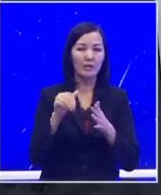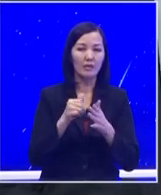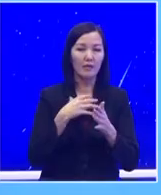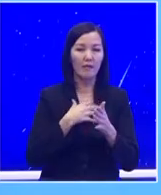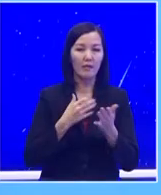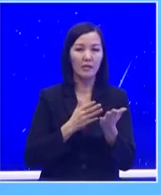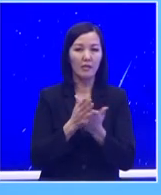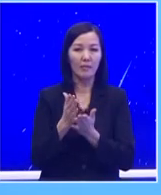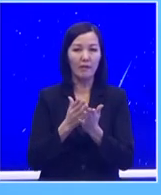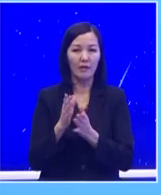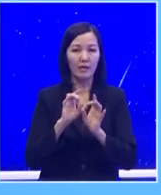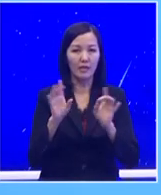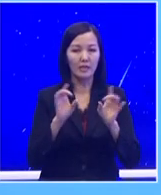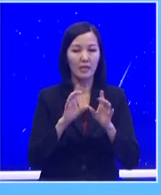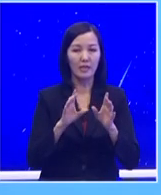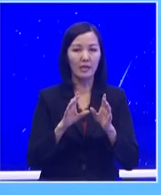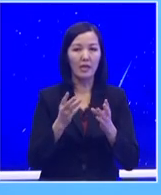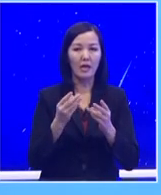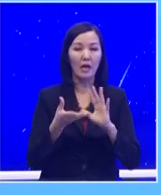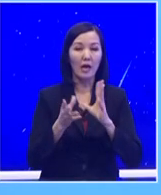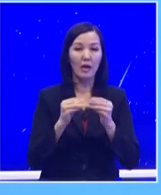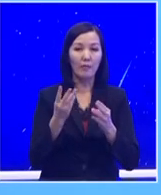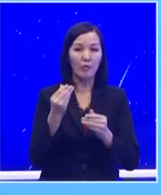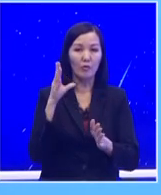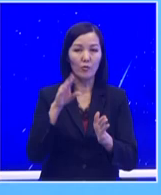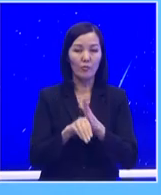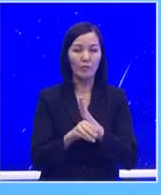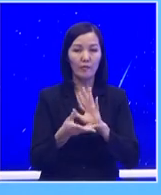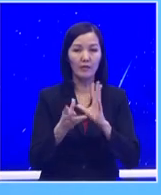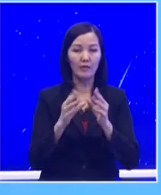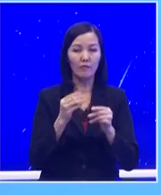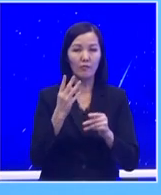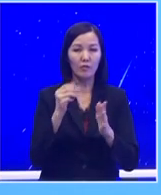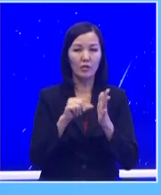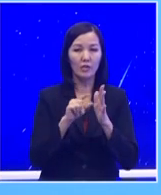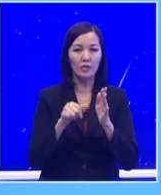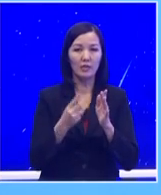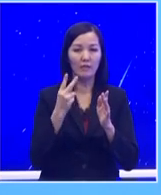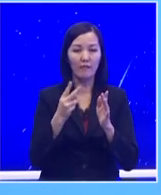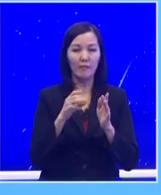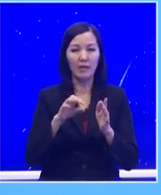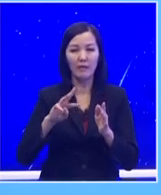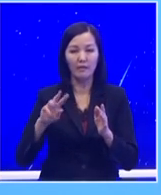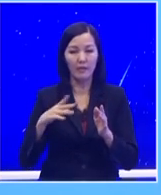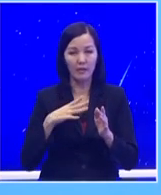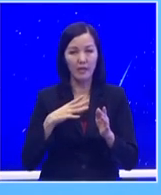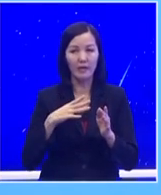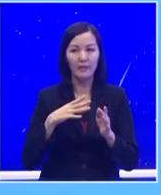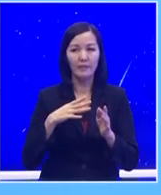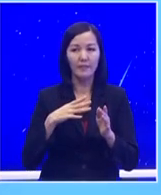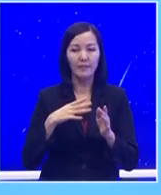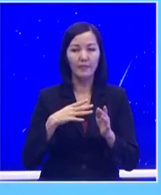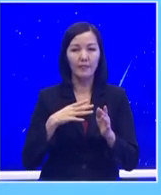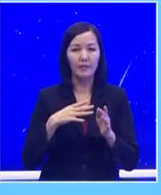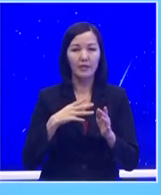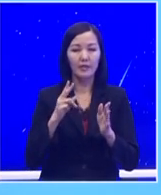направлениях. Объем инвестиций в основном капитал составил 6,2 миллиарда тенге. Из